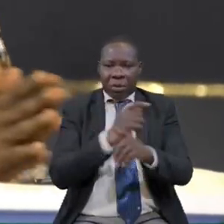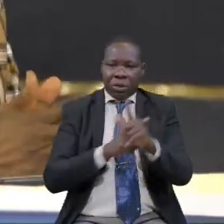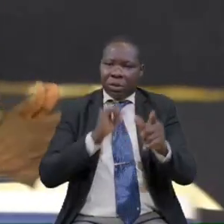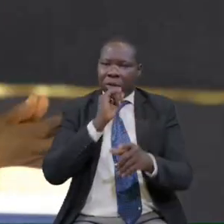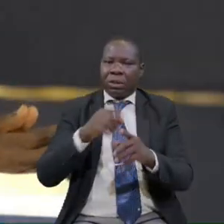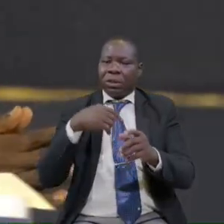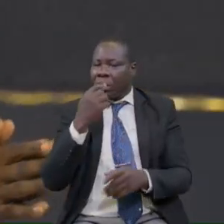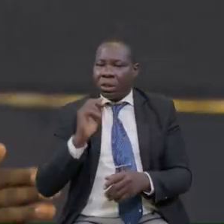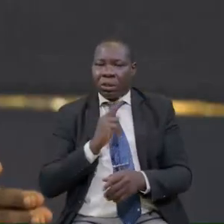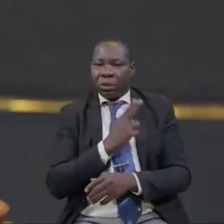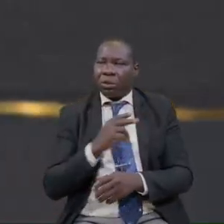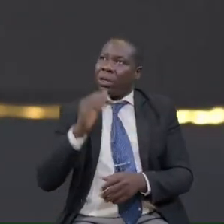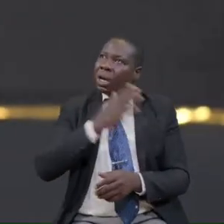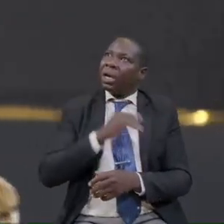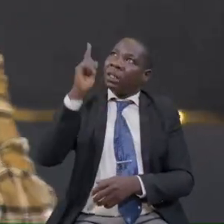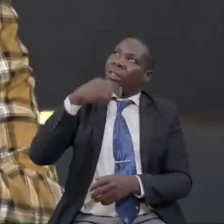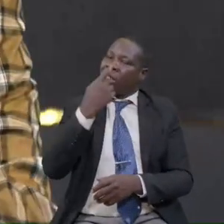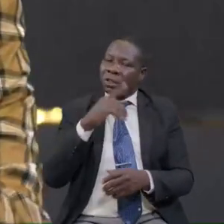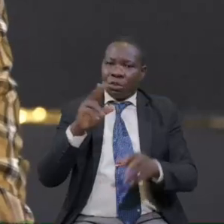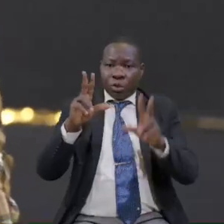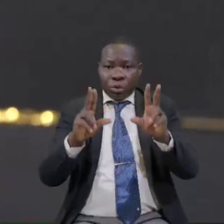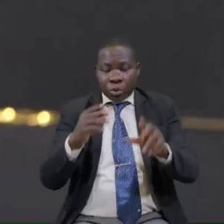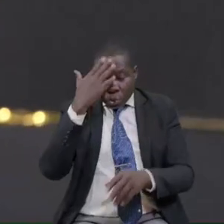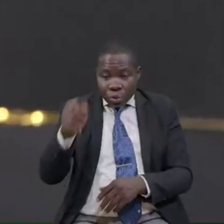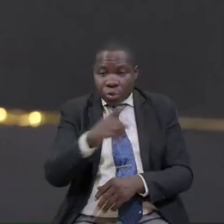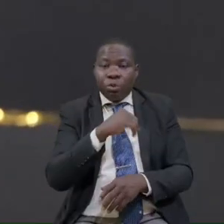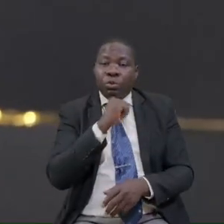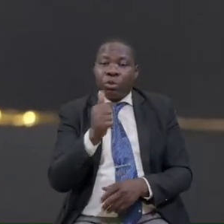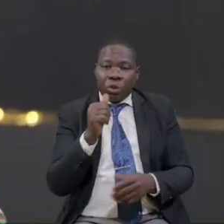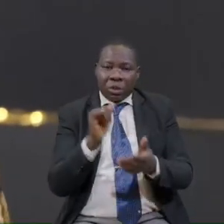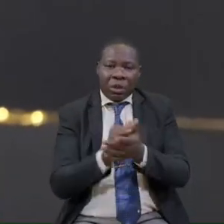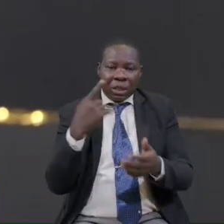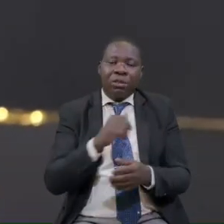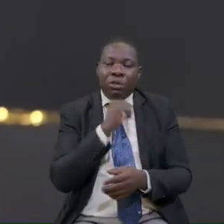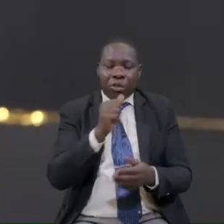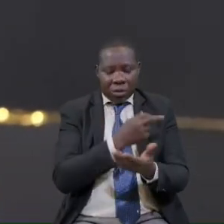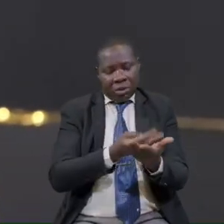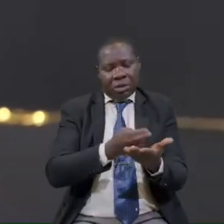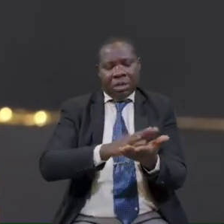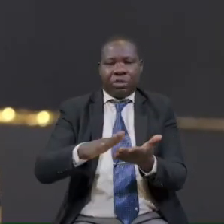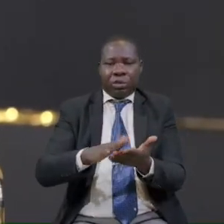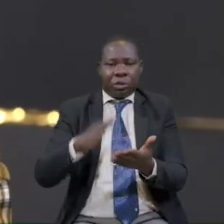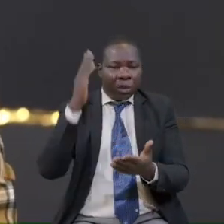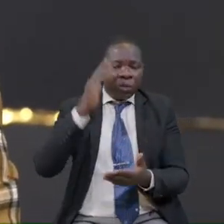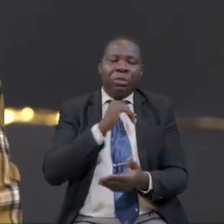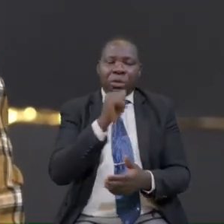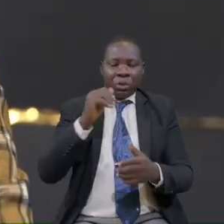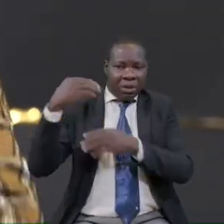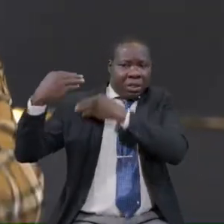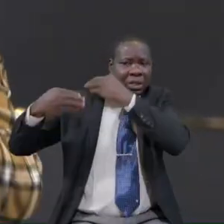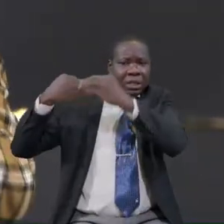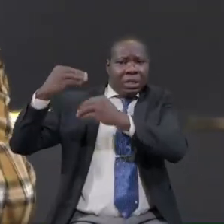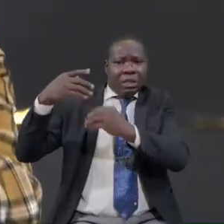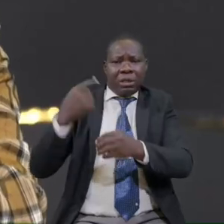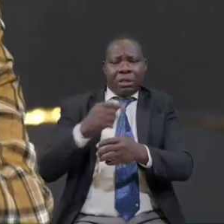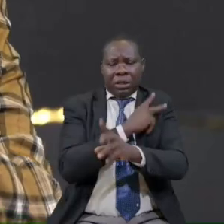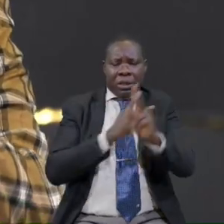dit. Il dit, ne savez-vous pas que les injustes n'hériteront point le royaume de